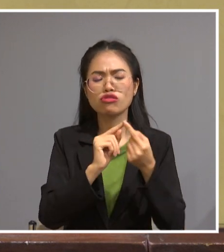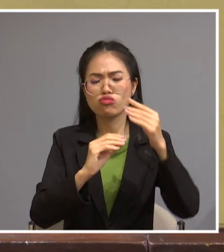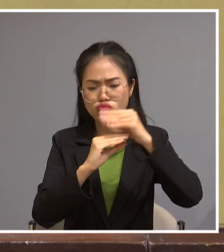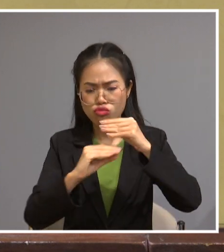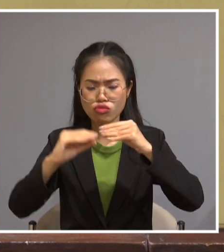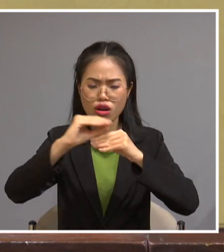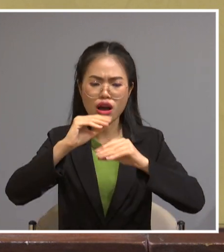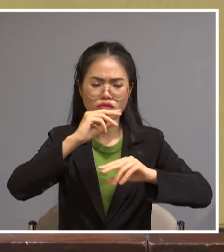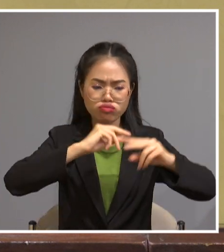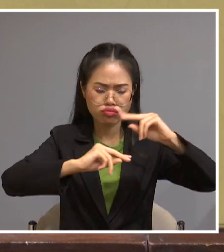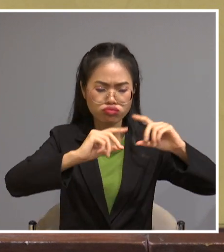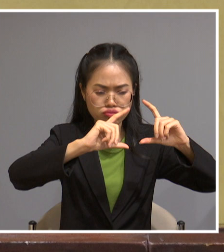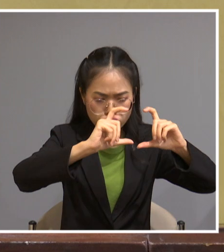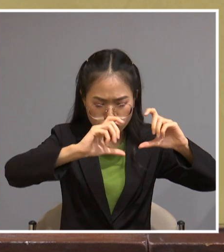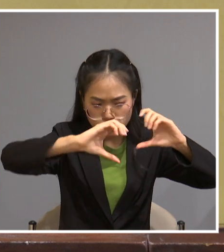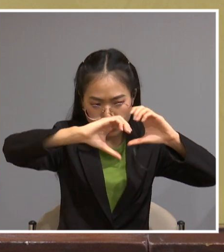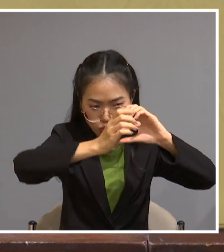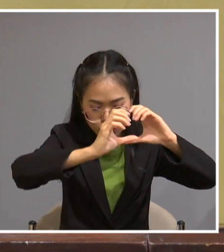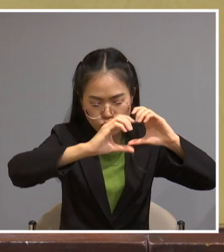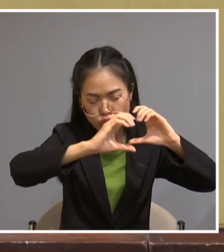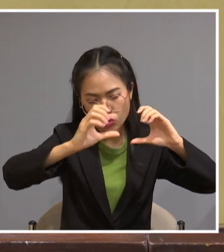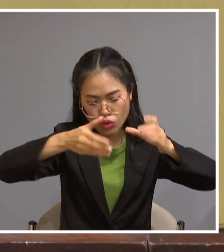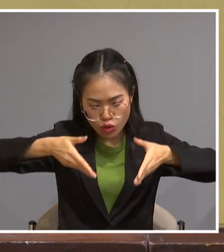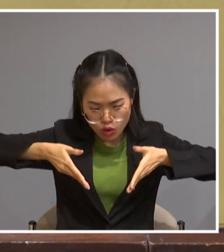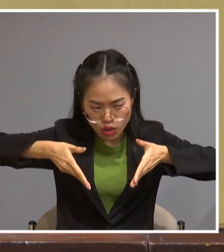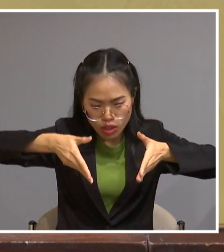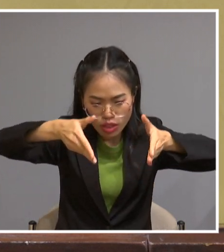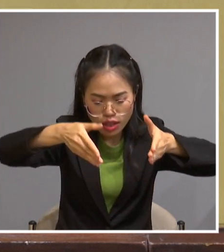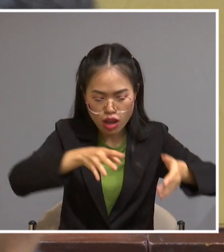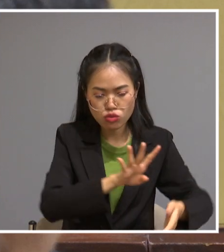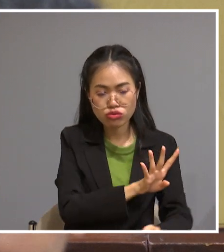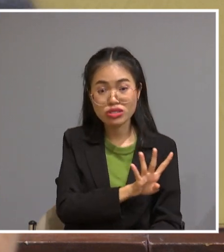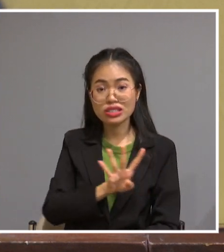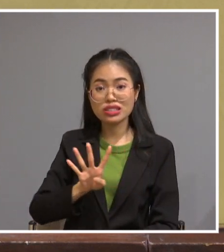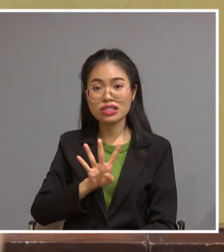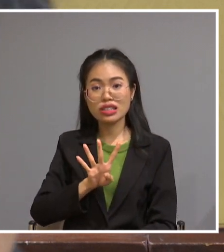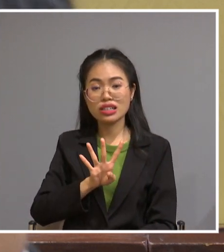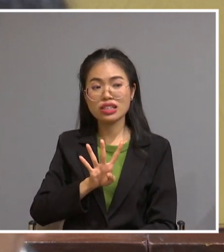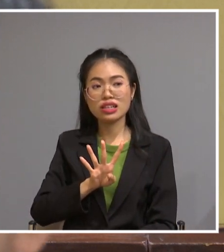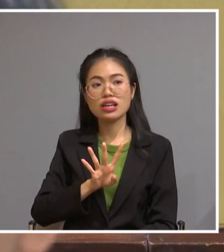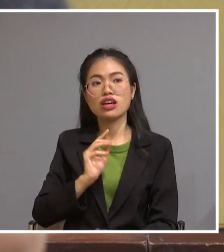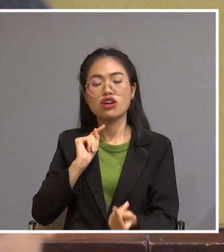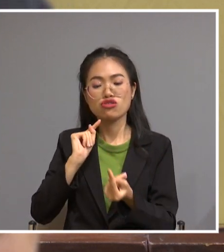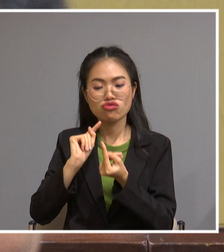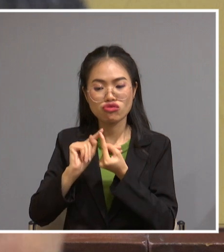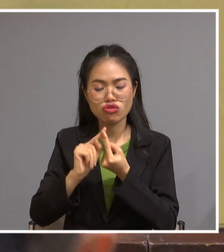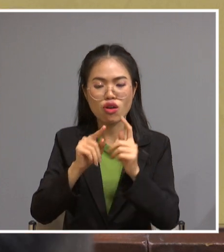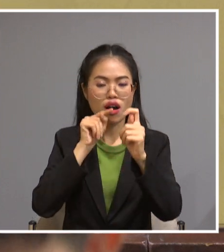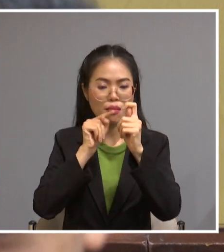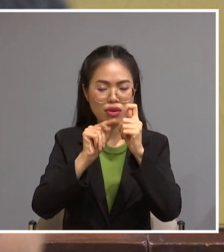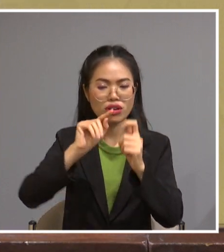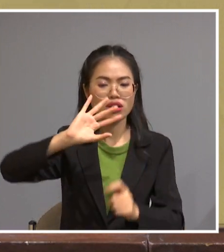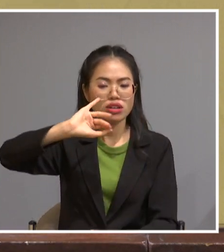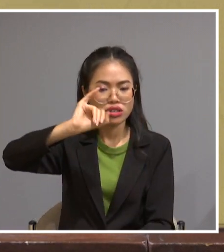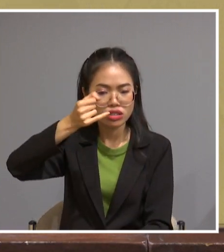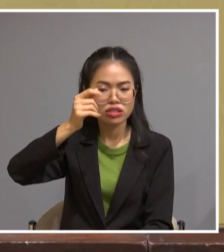การสำรวจและออกแบทางหลวง 4 ช่องจราจร ทางเลี่ยงเมืองอเผอจอมทองเพิ่มเติมโคร